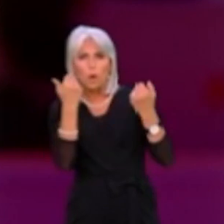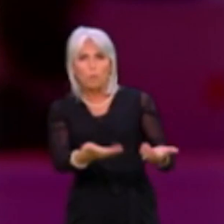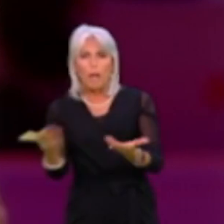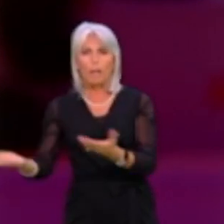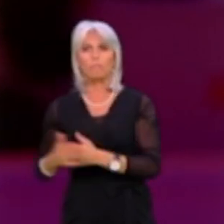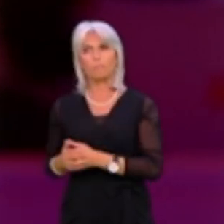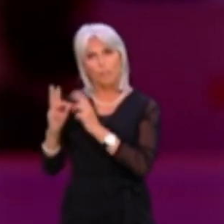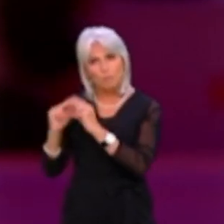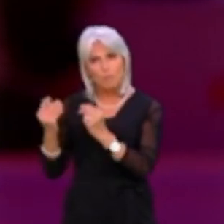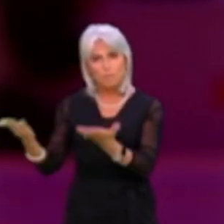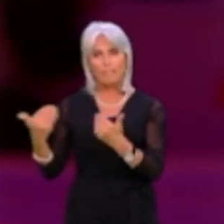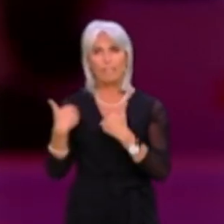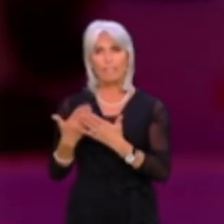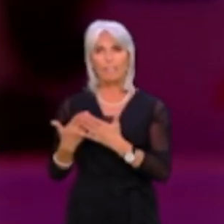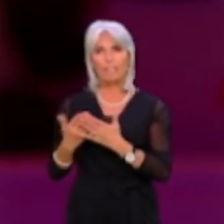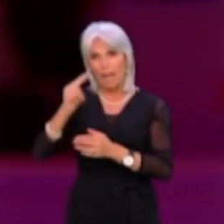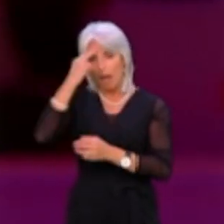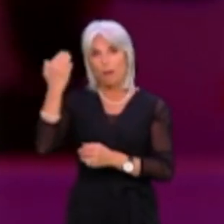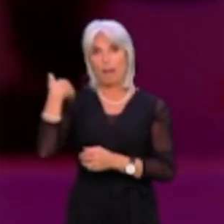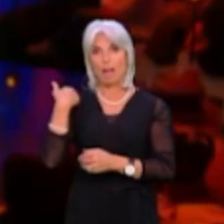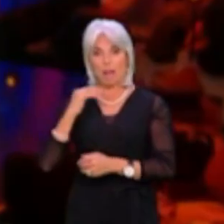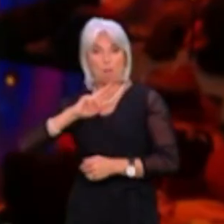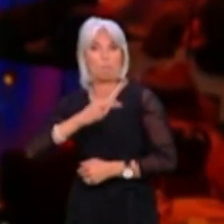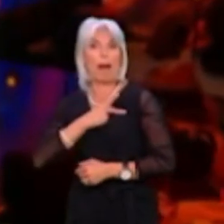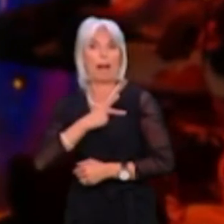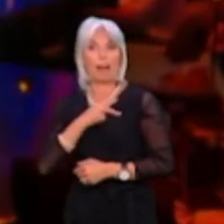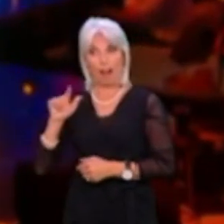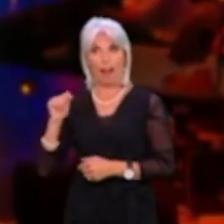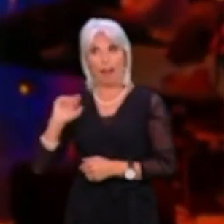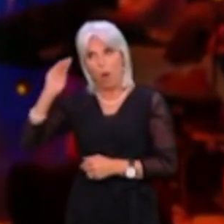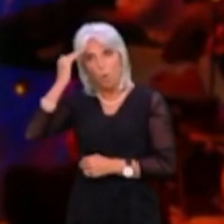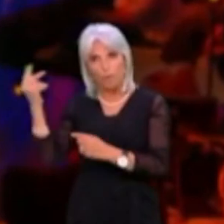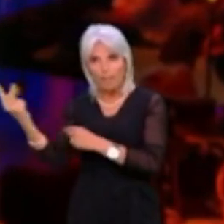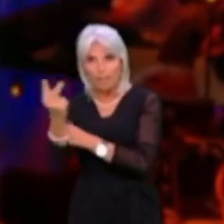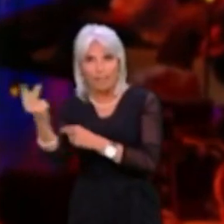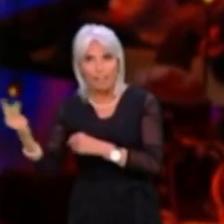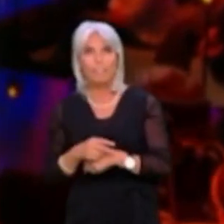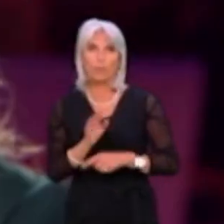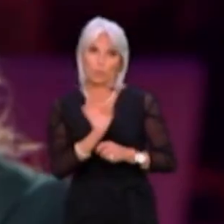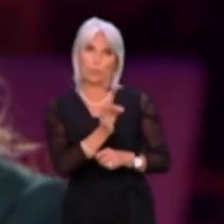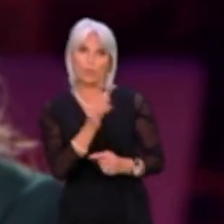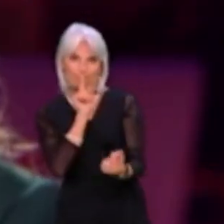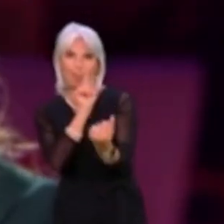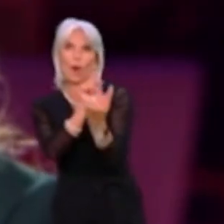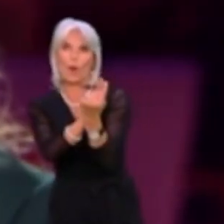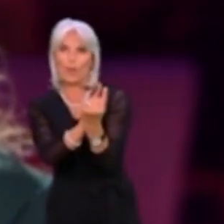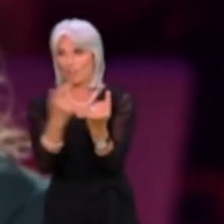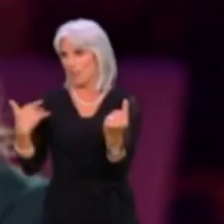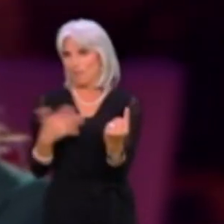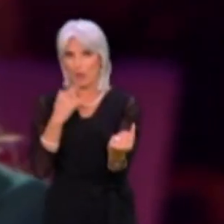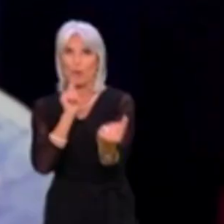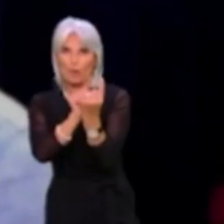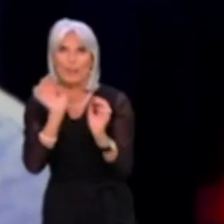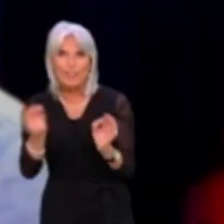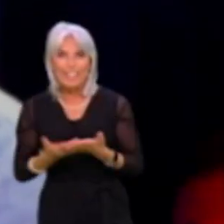va en parler dans un instant, mais je voudrais quand même rappeler aussi que notre parrain est là et que vous vous connaissez tous les deux. Ah oui, on s'est rencontrés il y a quelques jours,